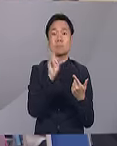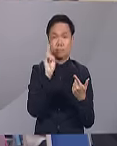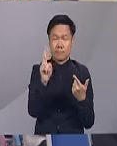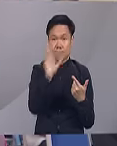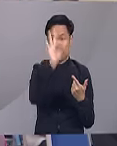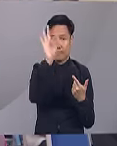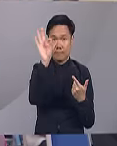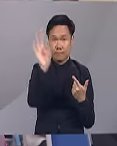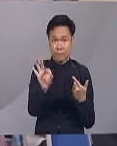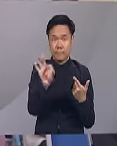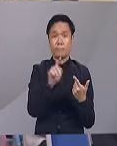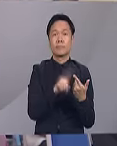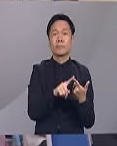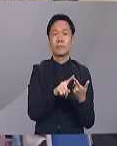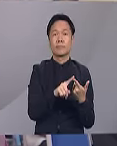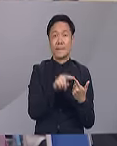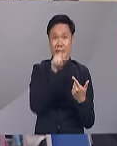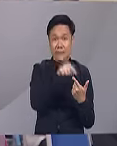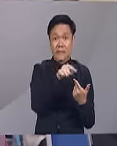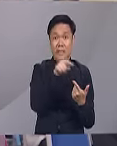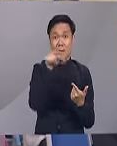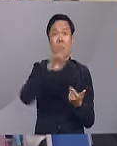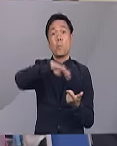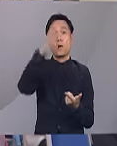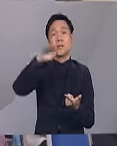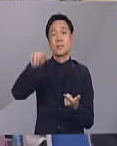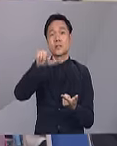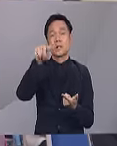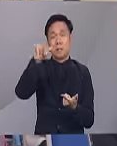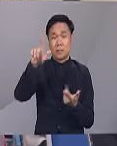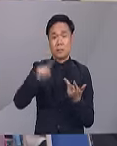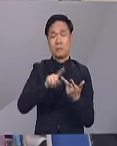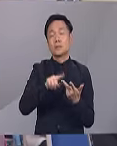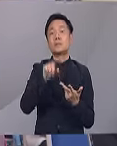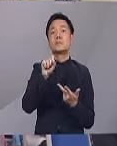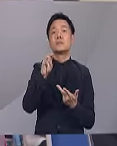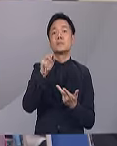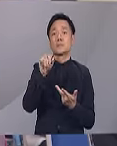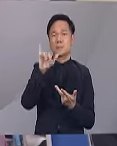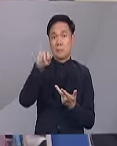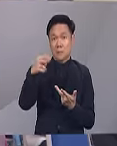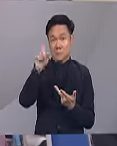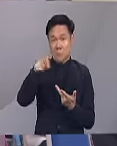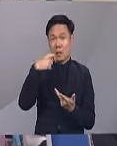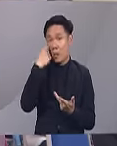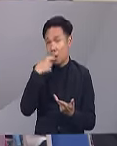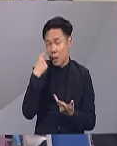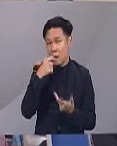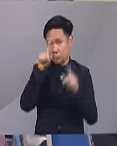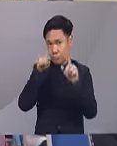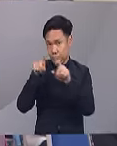memandangkan petugas immigration di depot Bukit Jalil dan Semenyih akan disaring dan